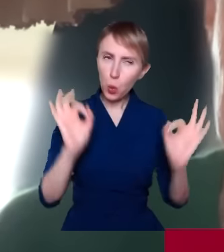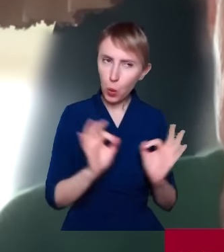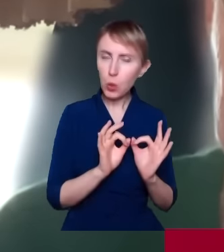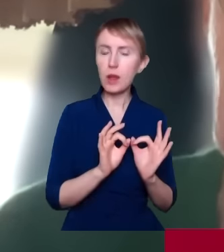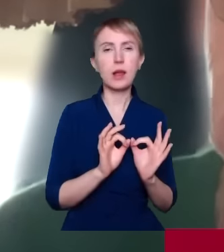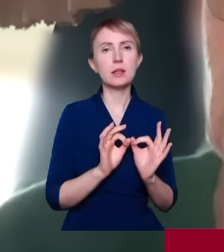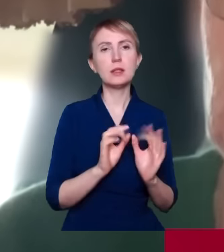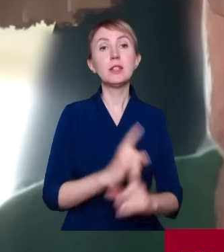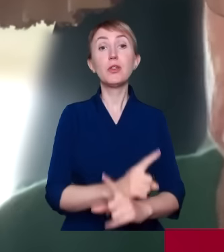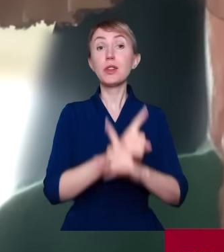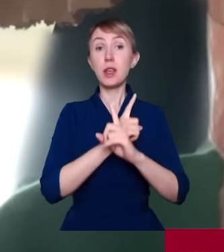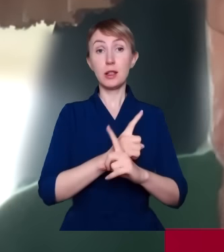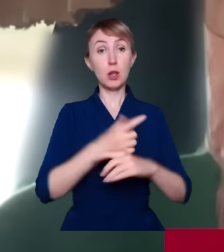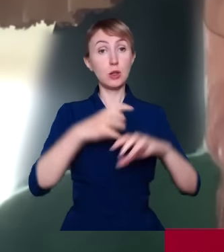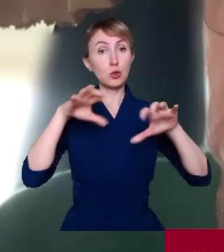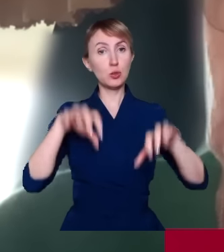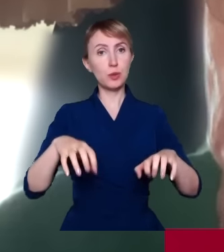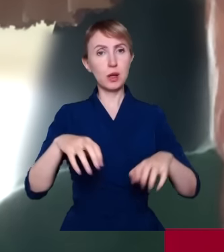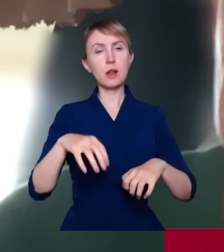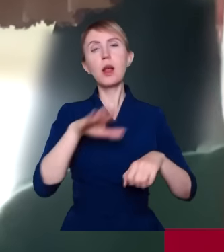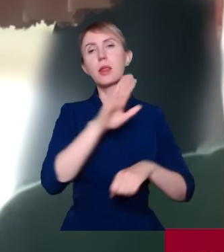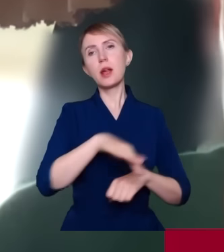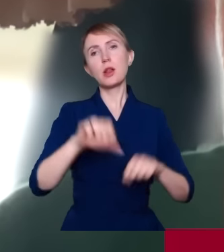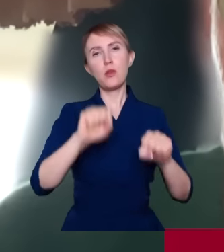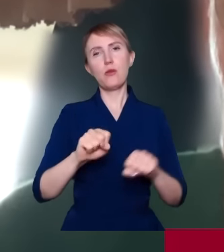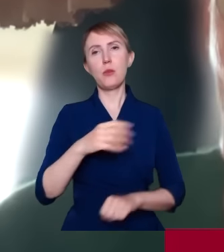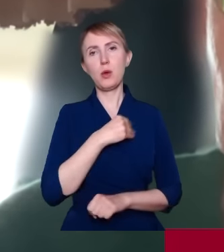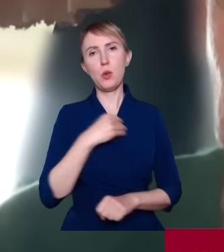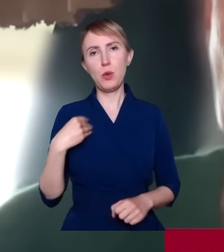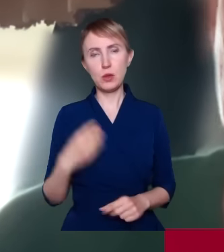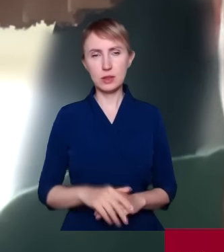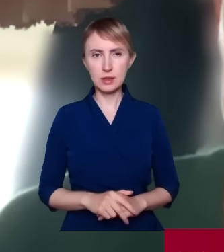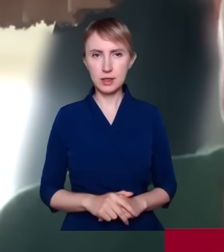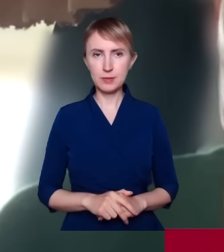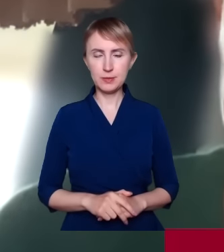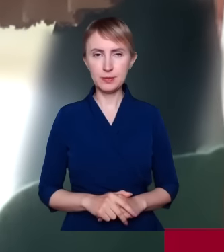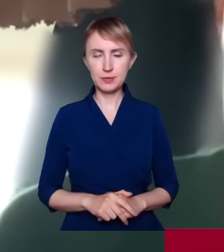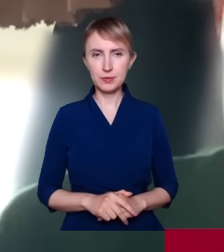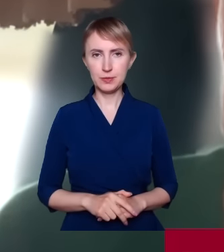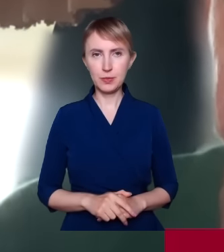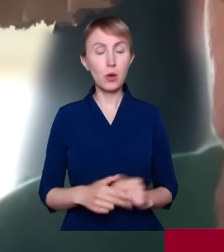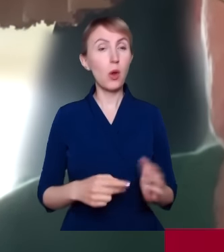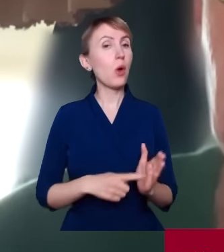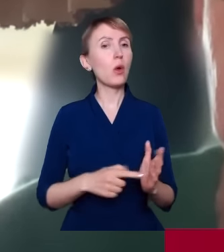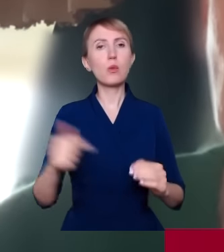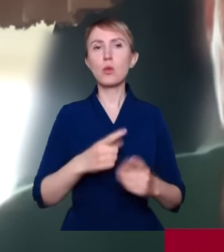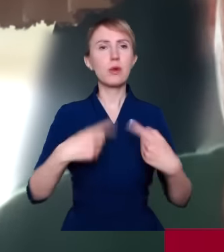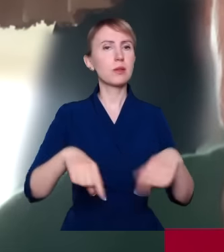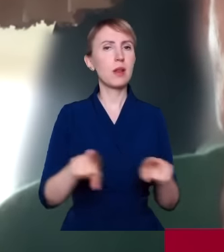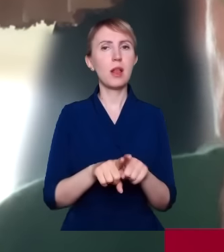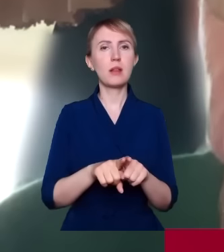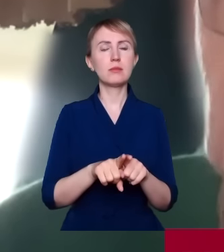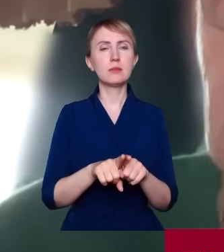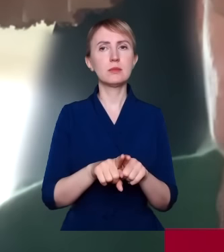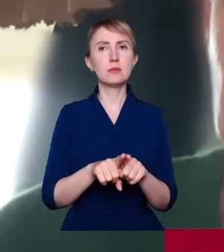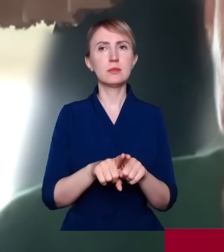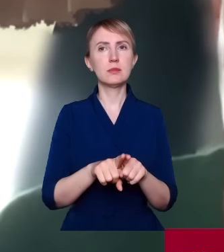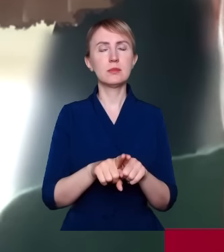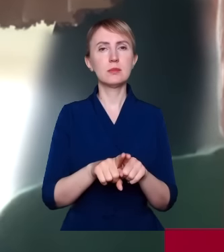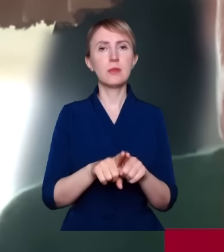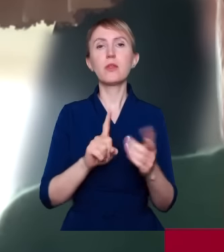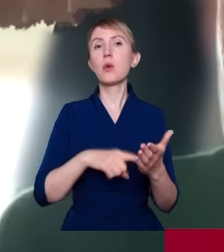niezależności prezesa Narodowego Banku Polskiego. I to musi być zrealizowane następnie w ustawie